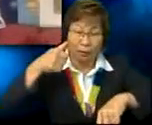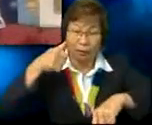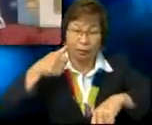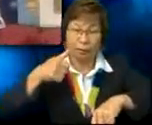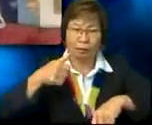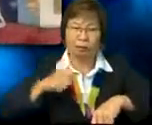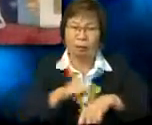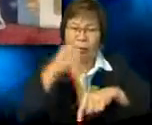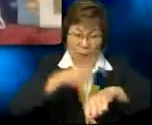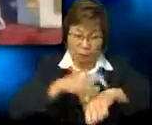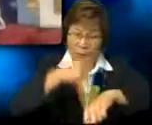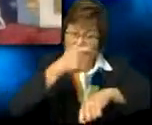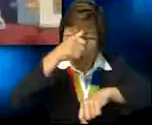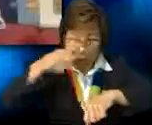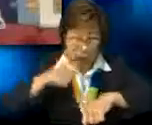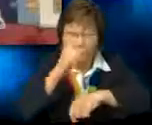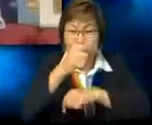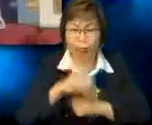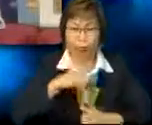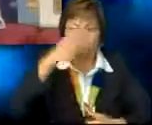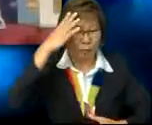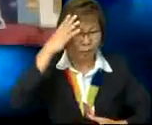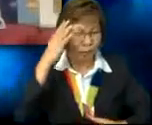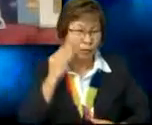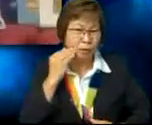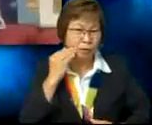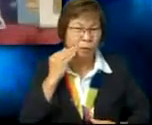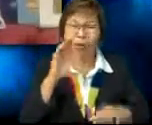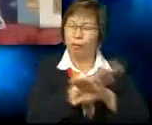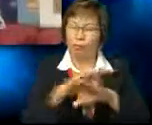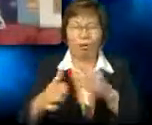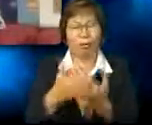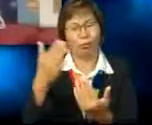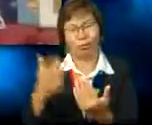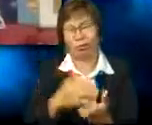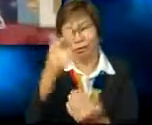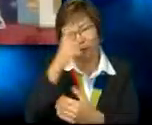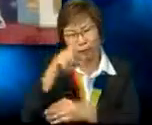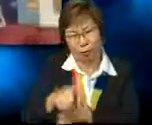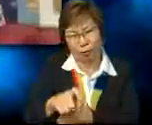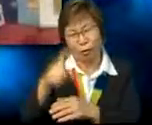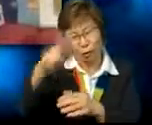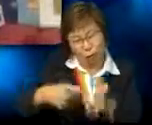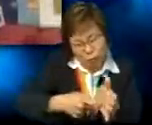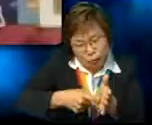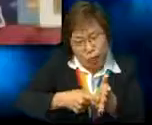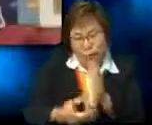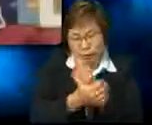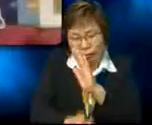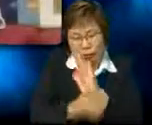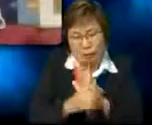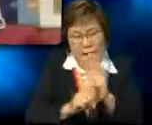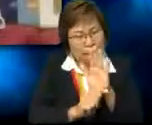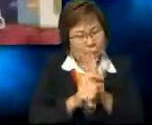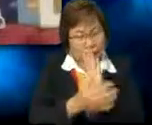ialah suatu pengalaman yang bukan mudah ya, kerana dia memerlukan kemahiran yang